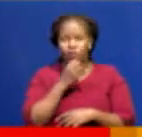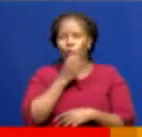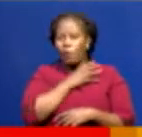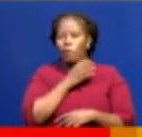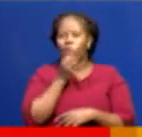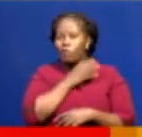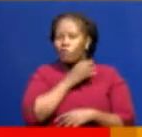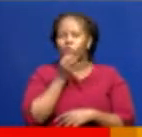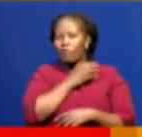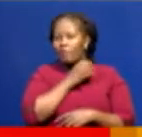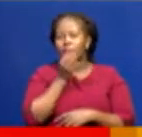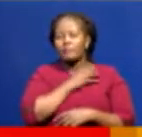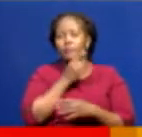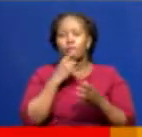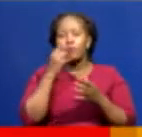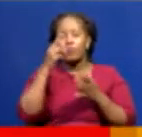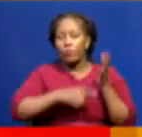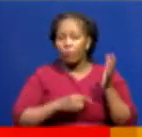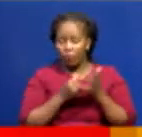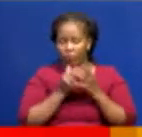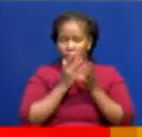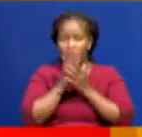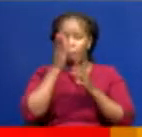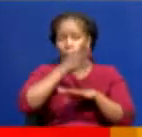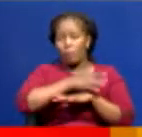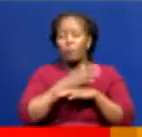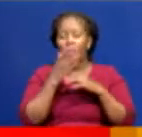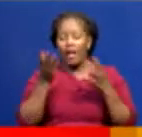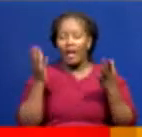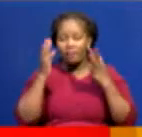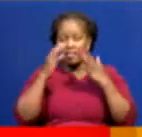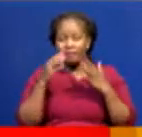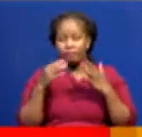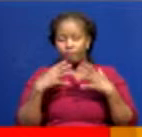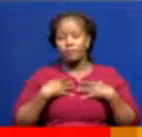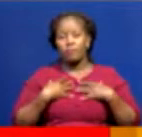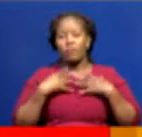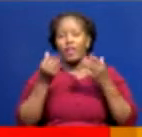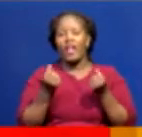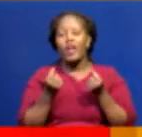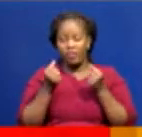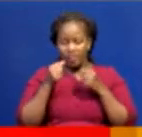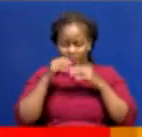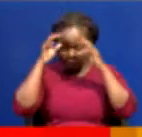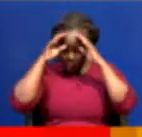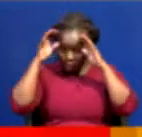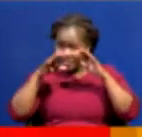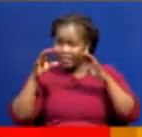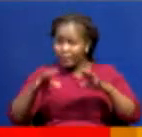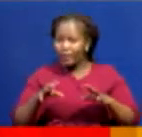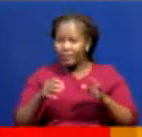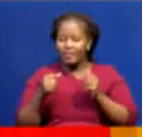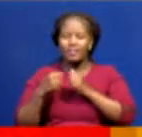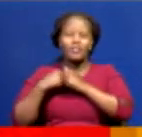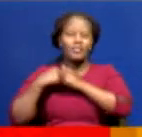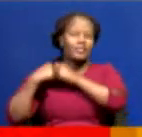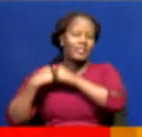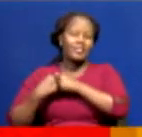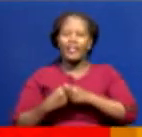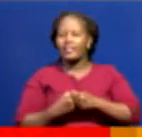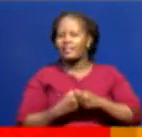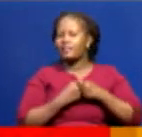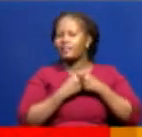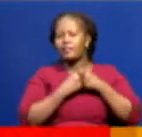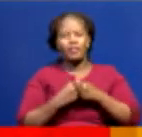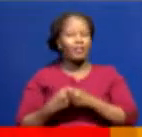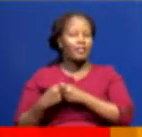wanasema ya kwamba tangu sekta ya afya ilipoingia katika upande wa county kumekuwa na changamoto si haba. Je, unahisi